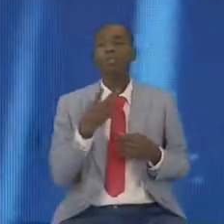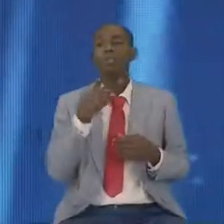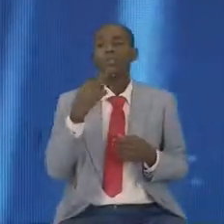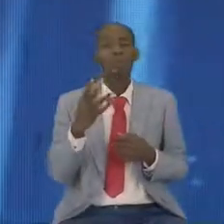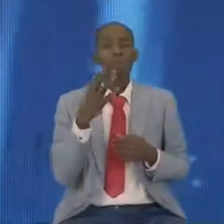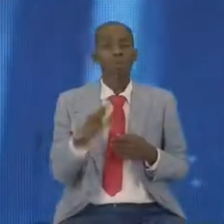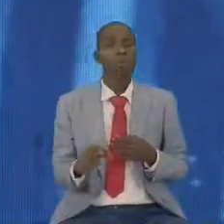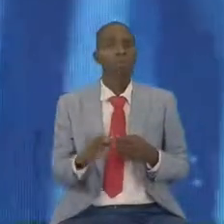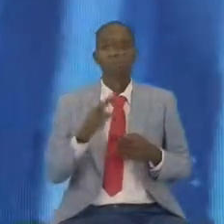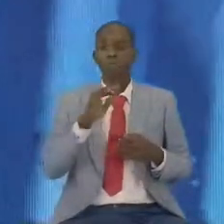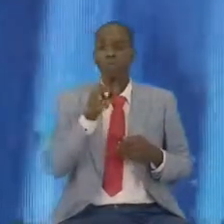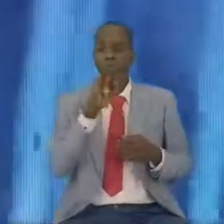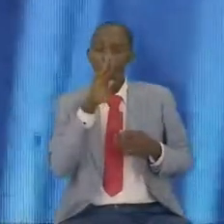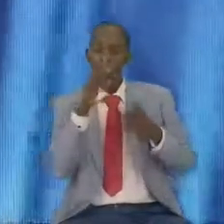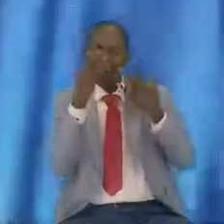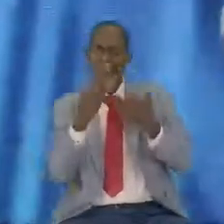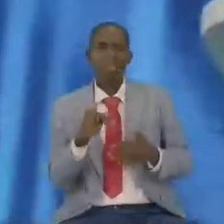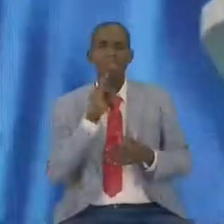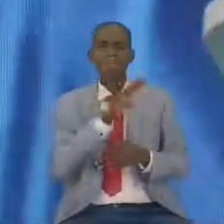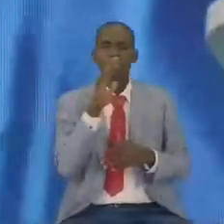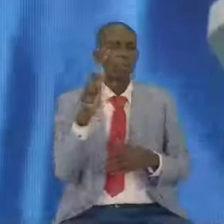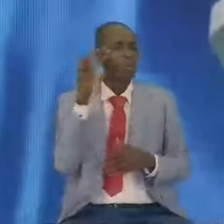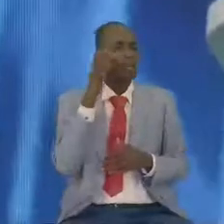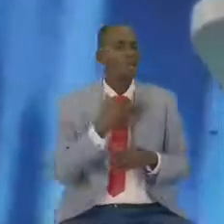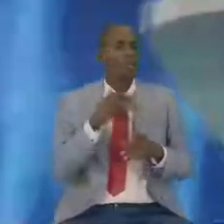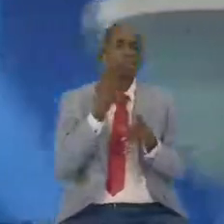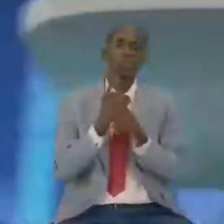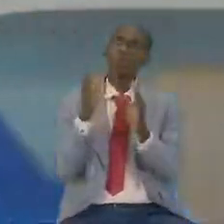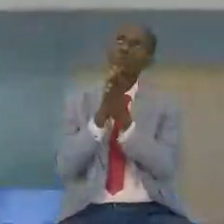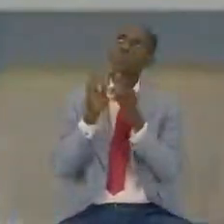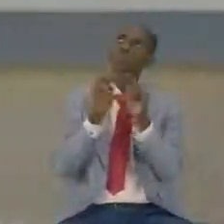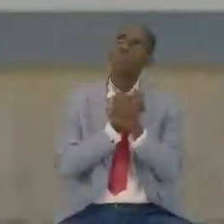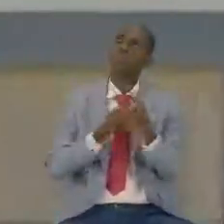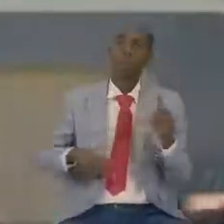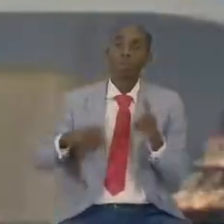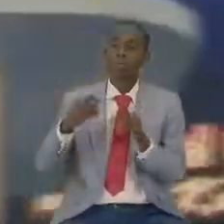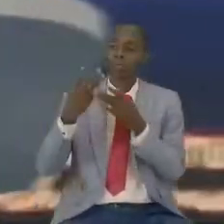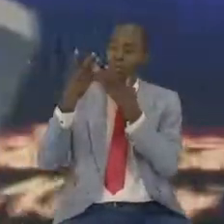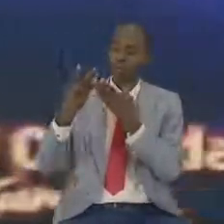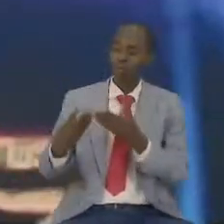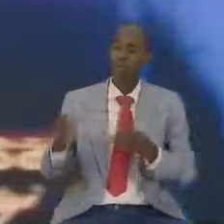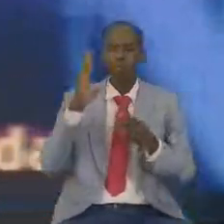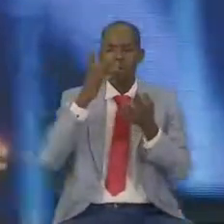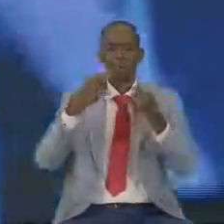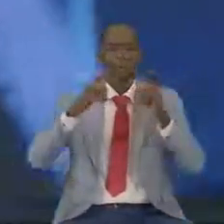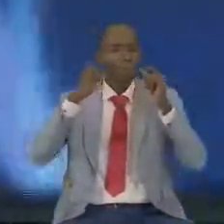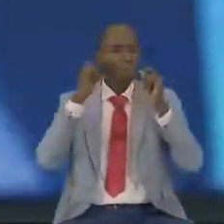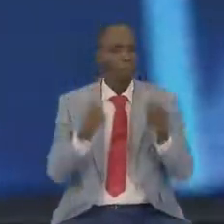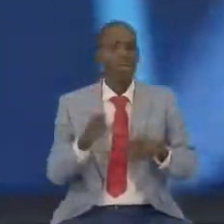des plaintes n'est jamais entendue et nous parlons simplement à Dieu, la solution viendra